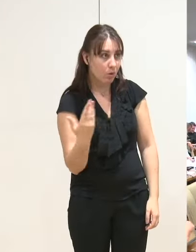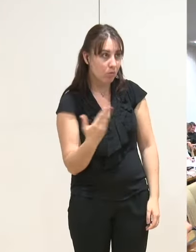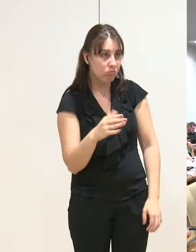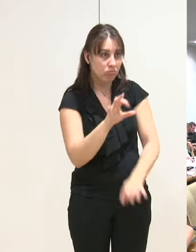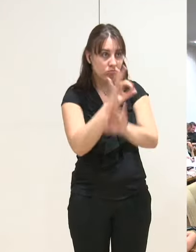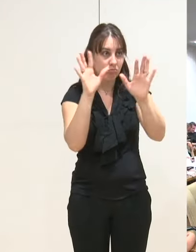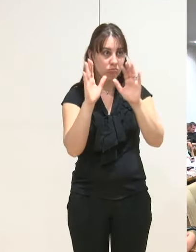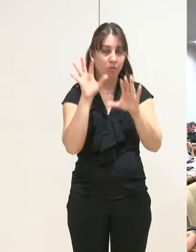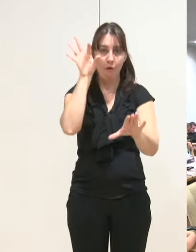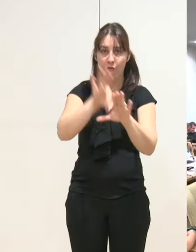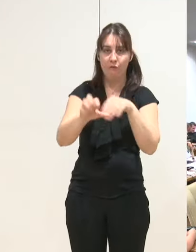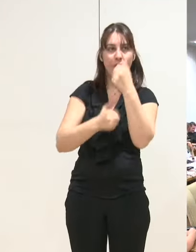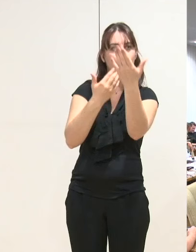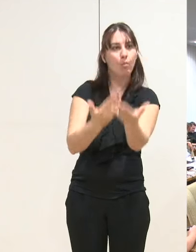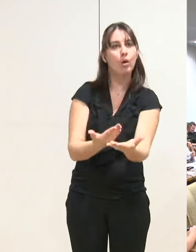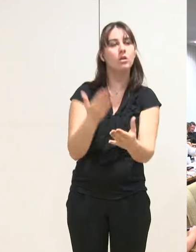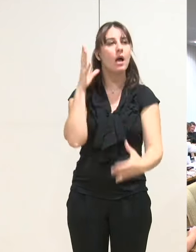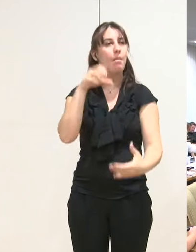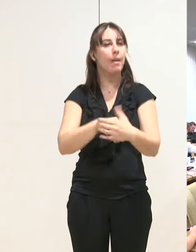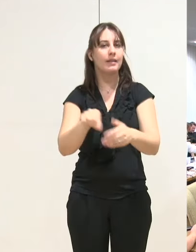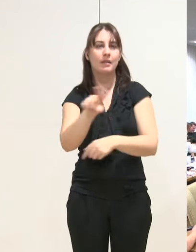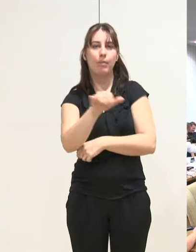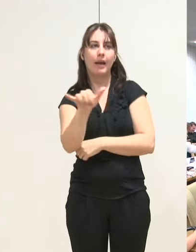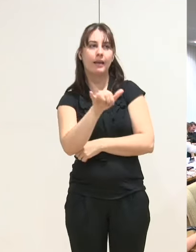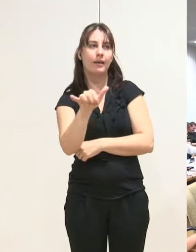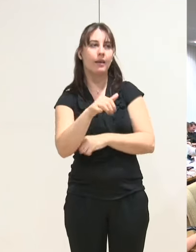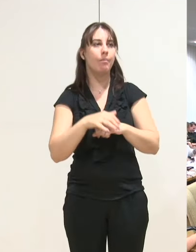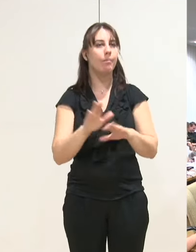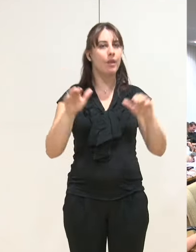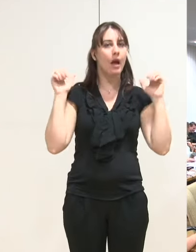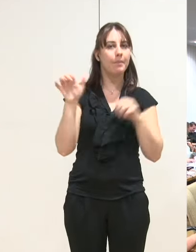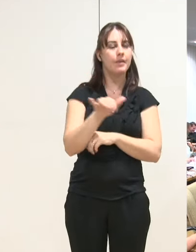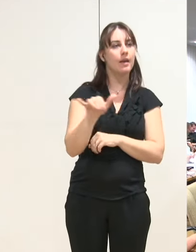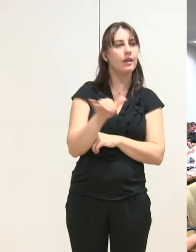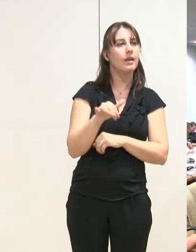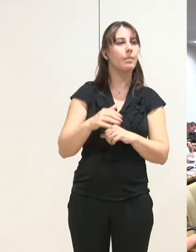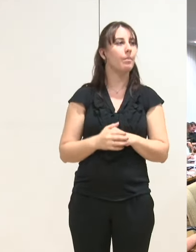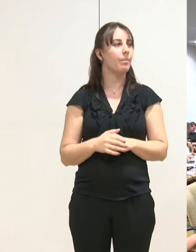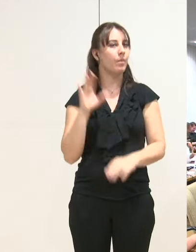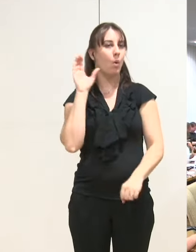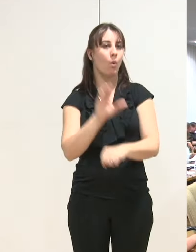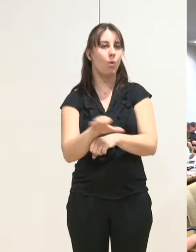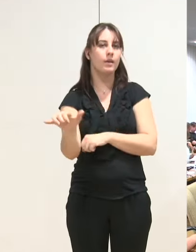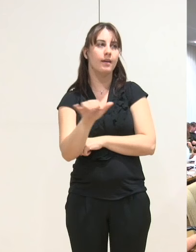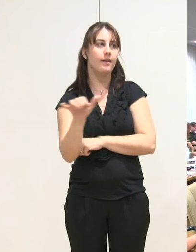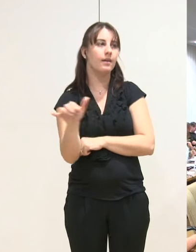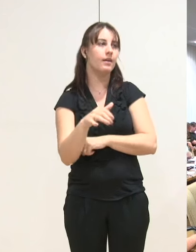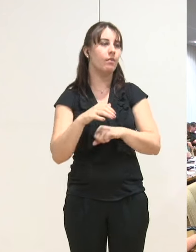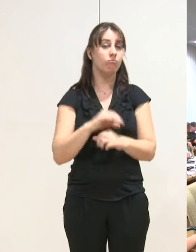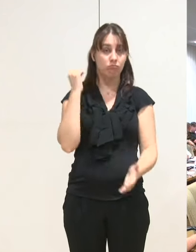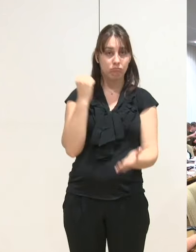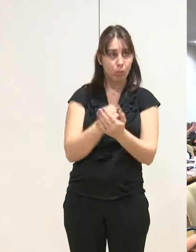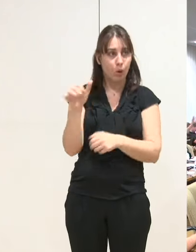non je la mets au voix qui ne prend pas part au vote qui s'abstient qui vote contre qui